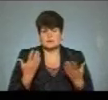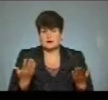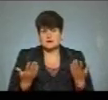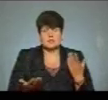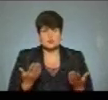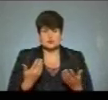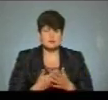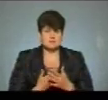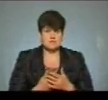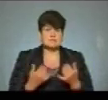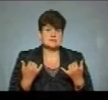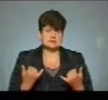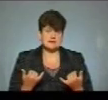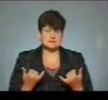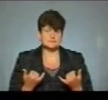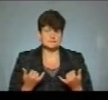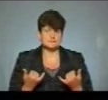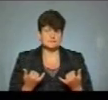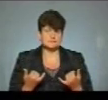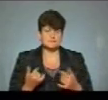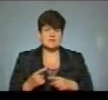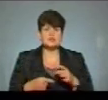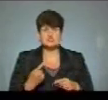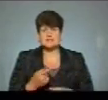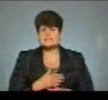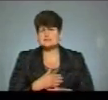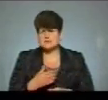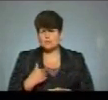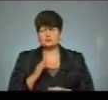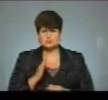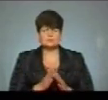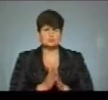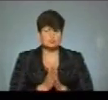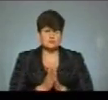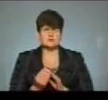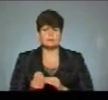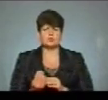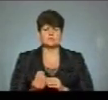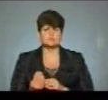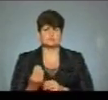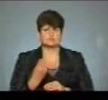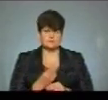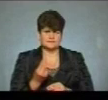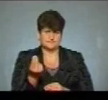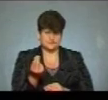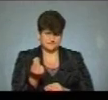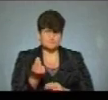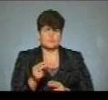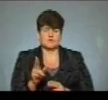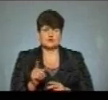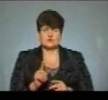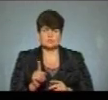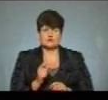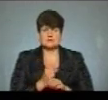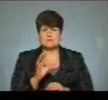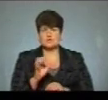десь, скажімо, навіть і через не хочу, і якось будемо просити, щоб десь нам додатково виділили пару гривень, щоб ми закрили тих 500